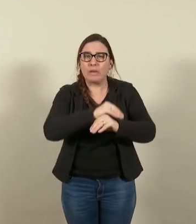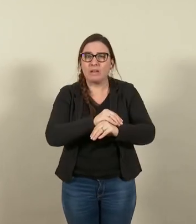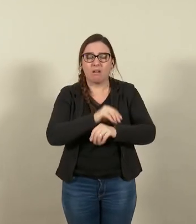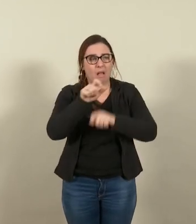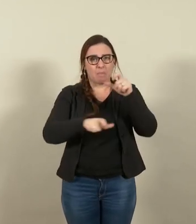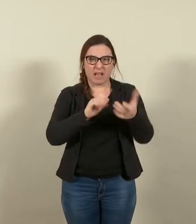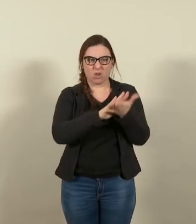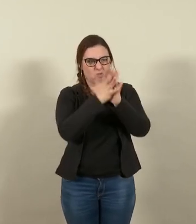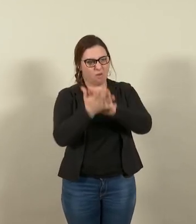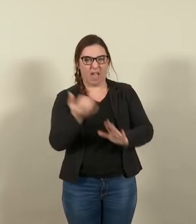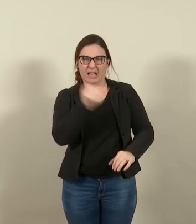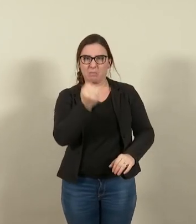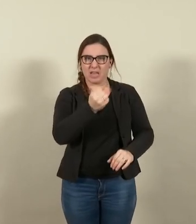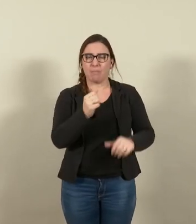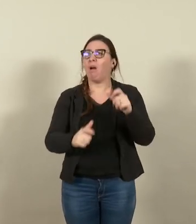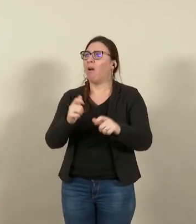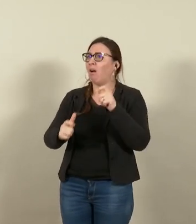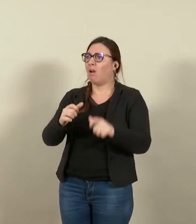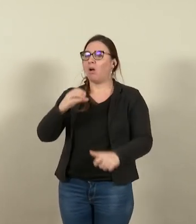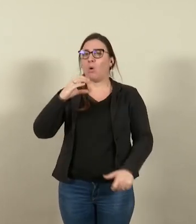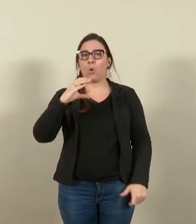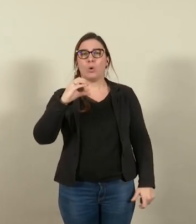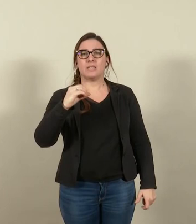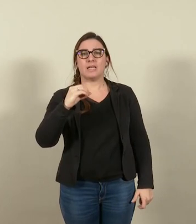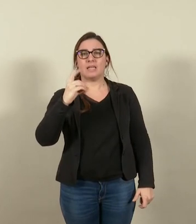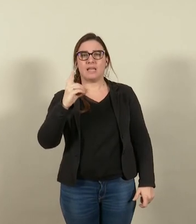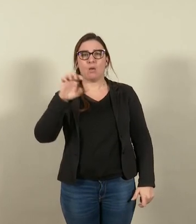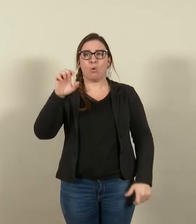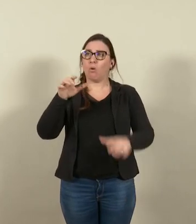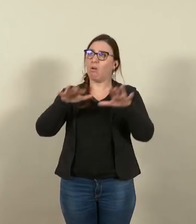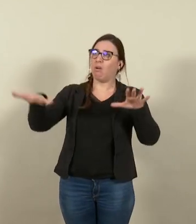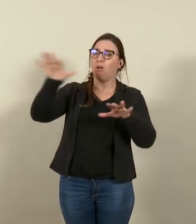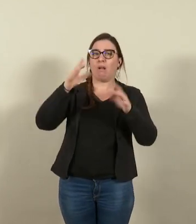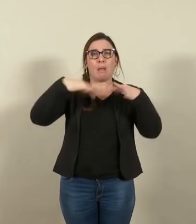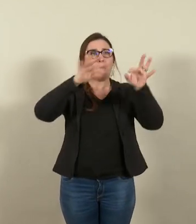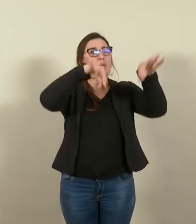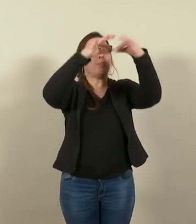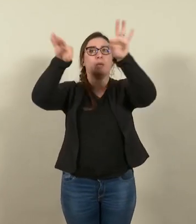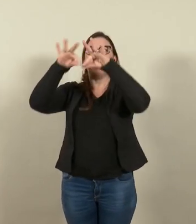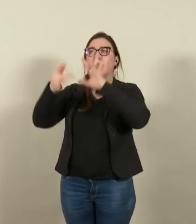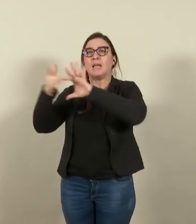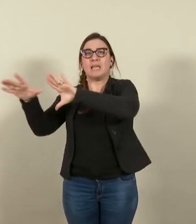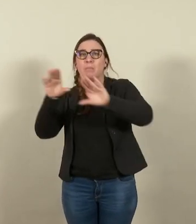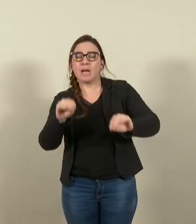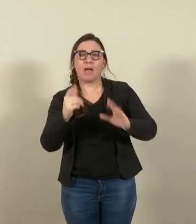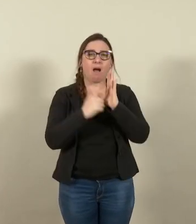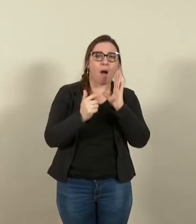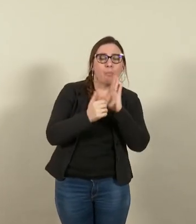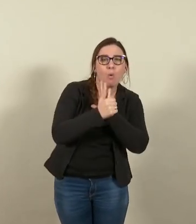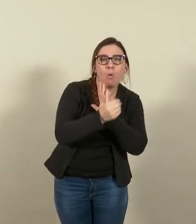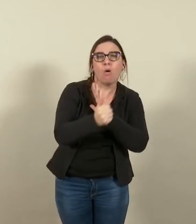détresse alors que selon l'OCDE dans tous les pays la contribution des immigrés sous la forme d'impôt de